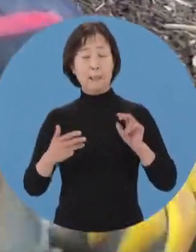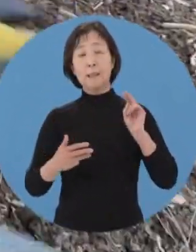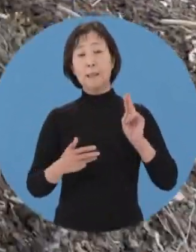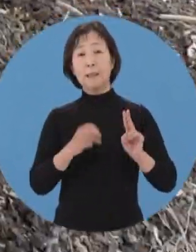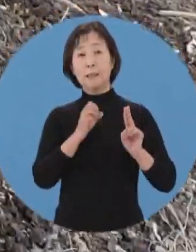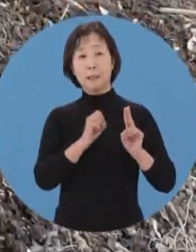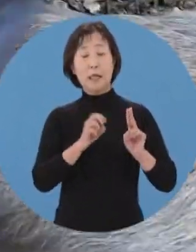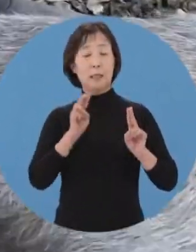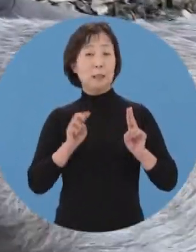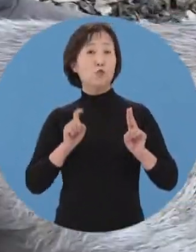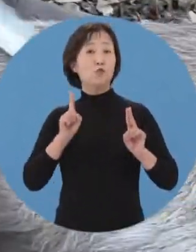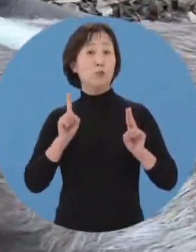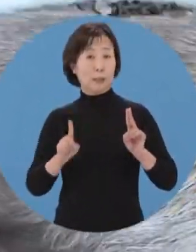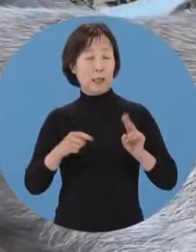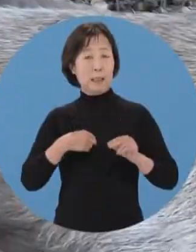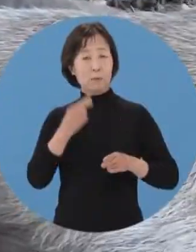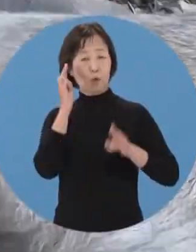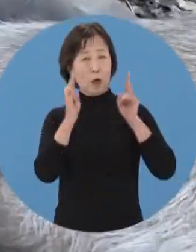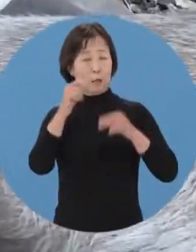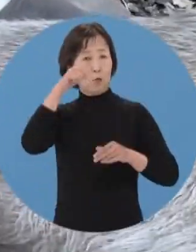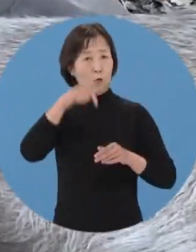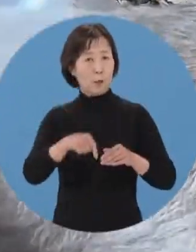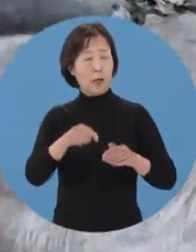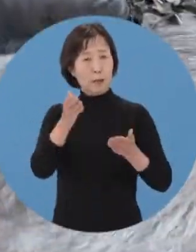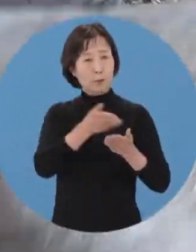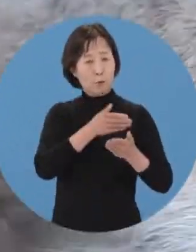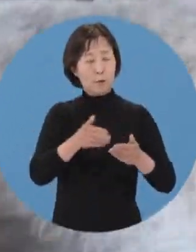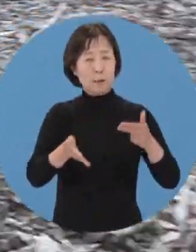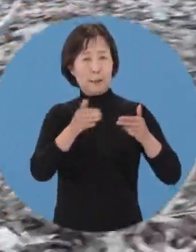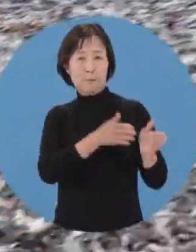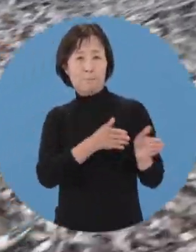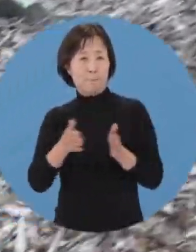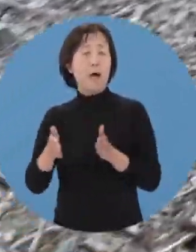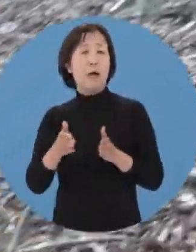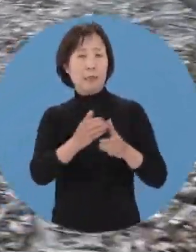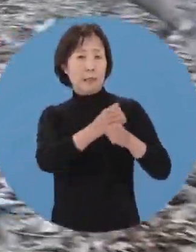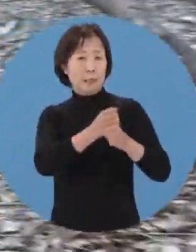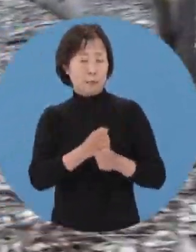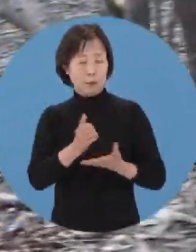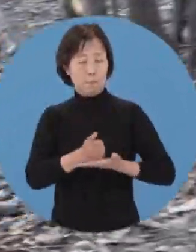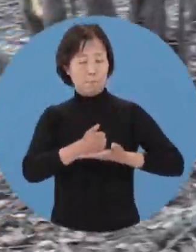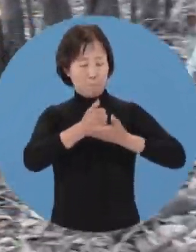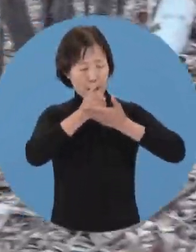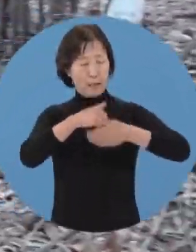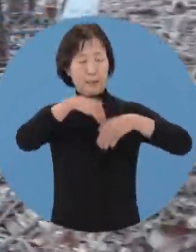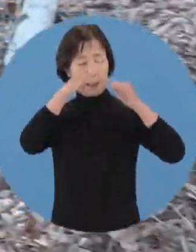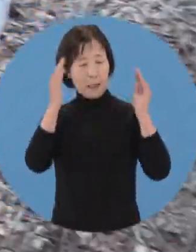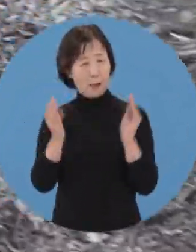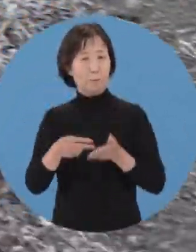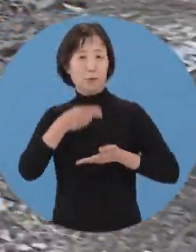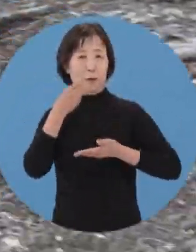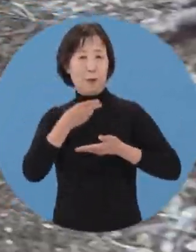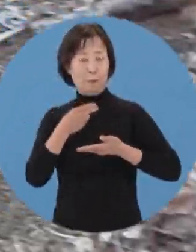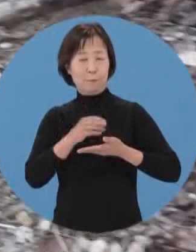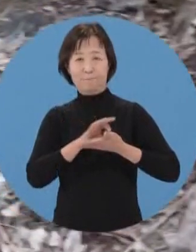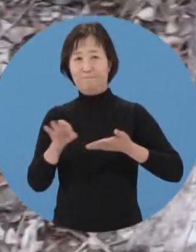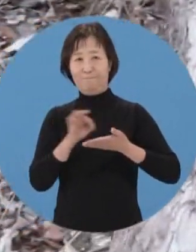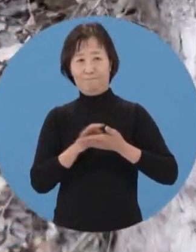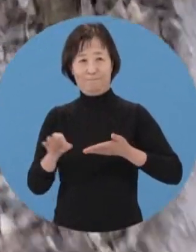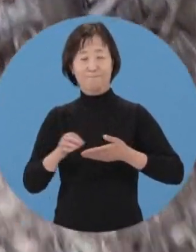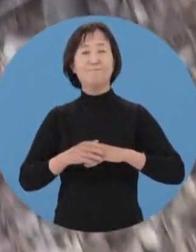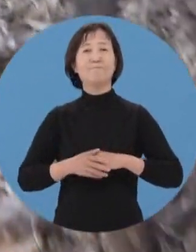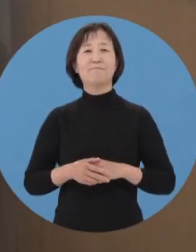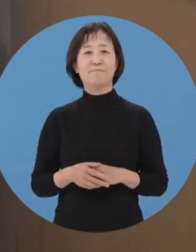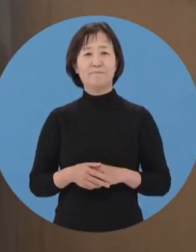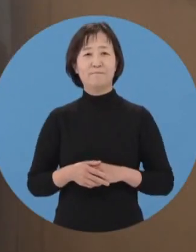2021年には自社の処理施設を整備し、捕らえた命を無駄にすることなく食材として活用しています